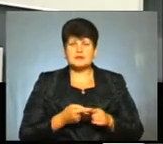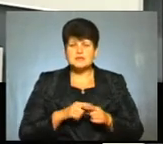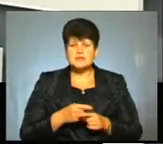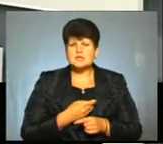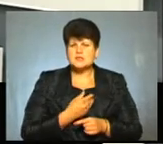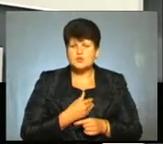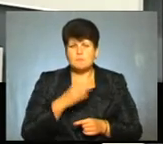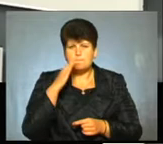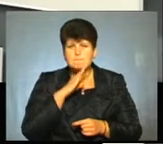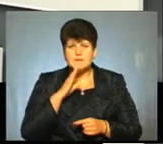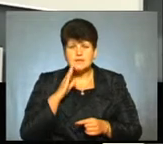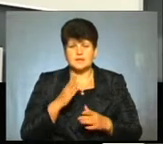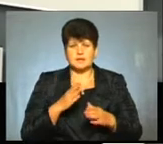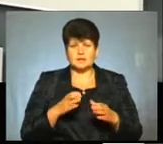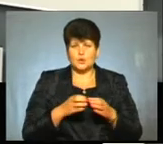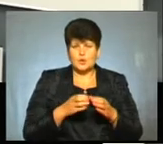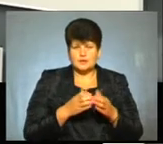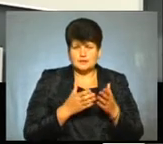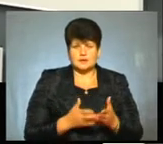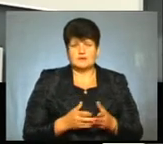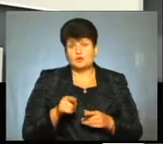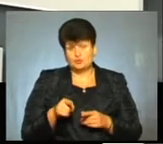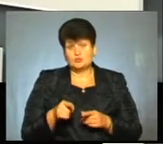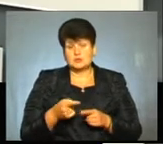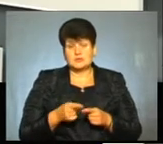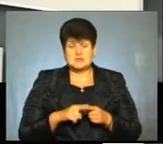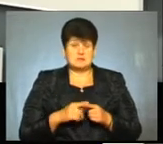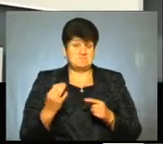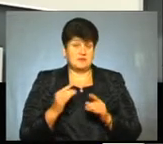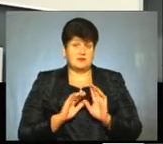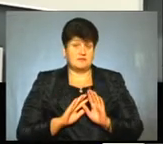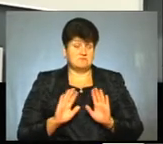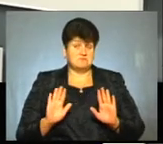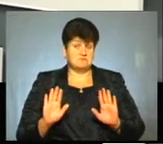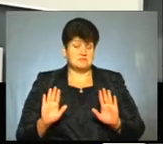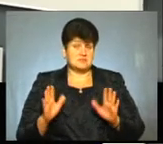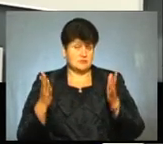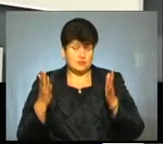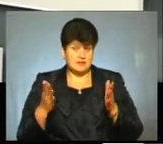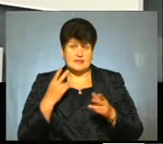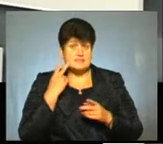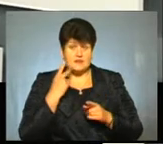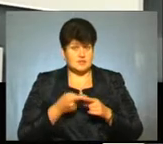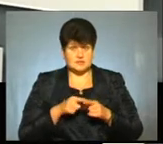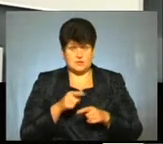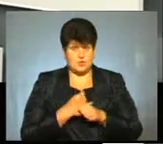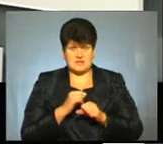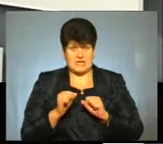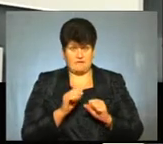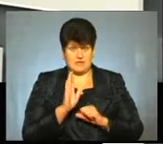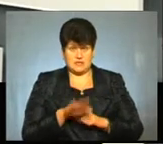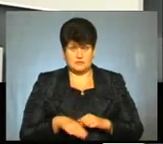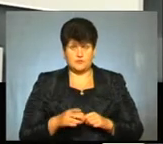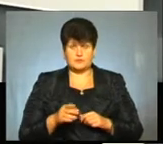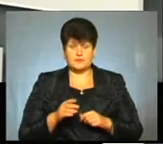це ініціюють самі батьки, ініціює самі батьківський колектив, тому тут така доволі цікава ситуація виникає, що не завжди це робить керівництво, і не завжди